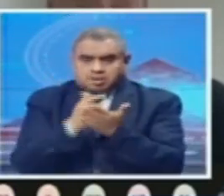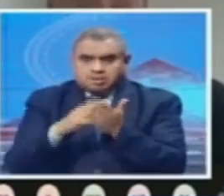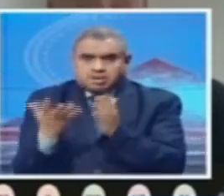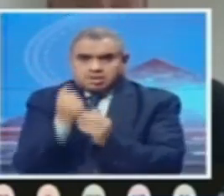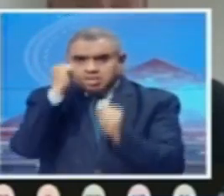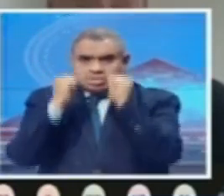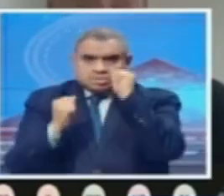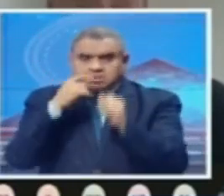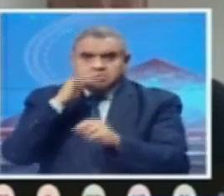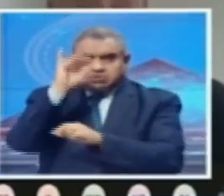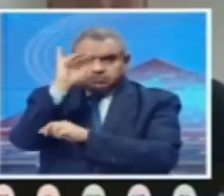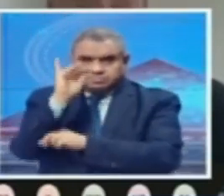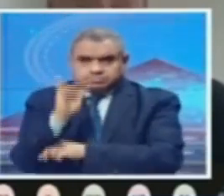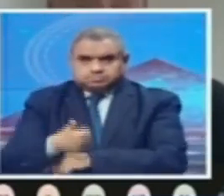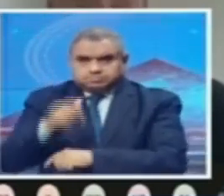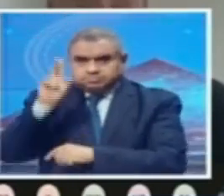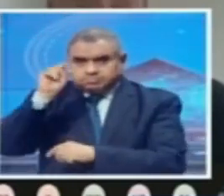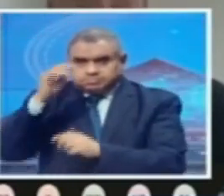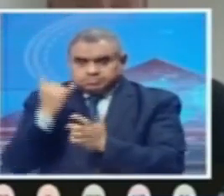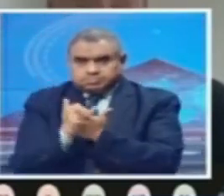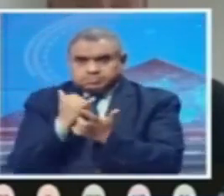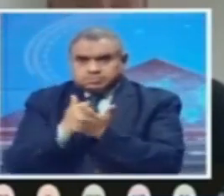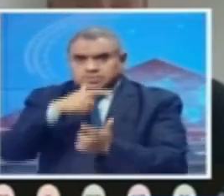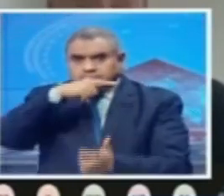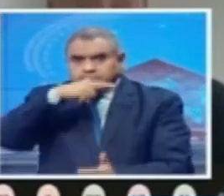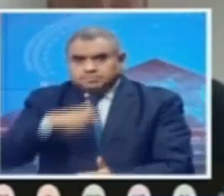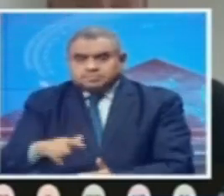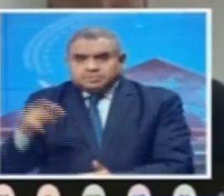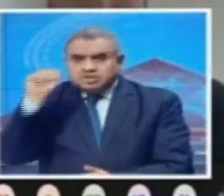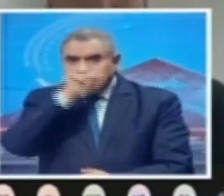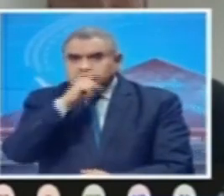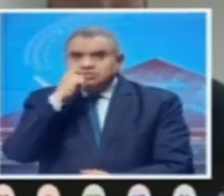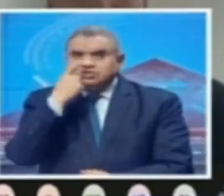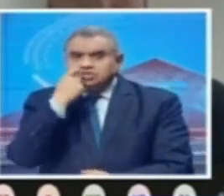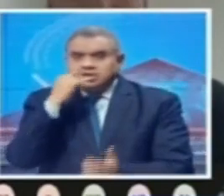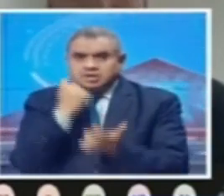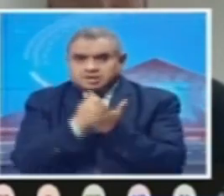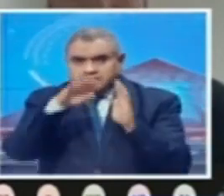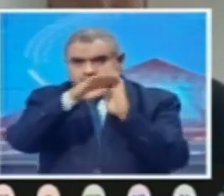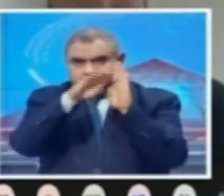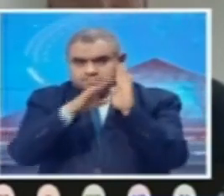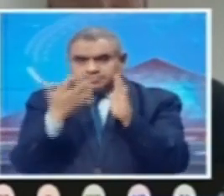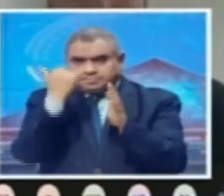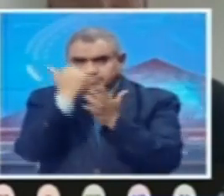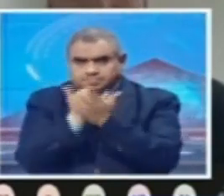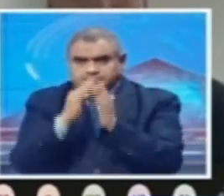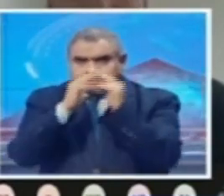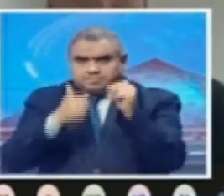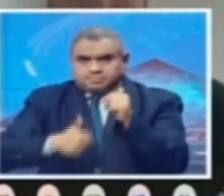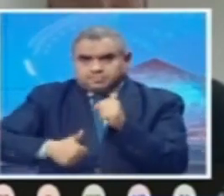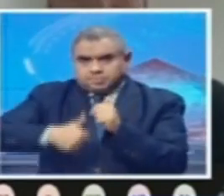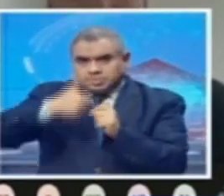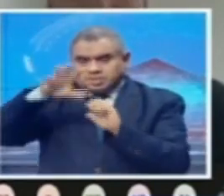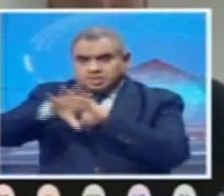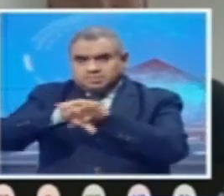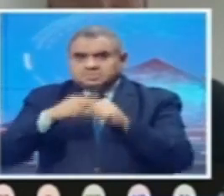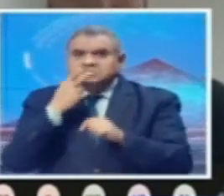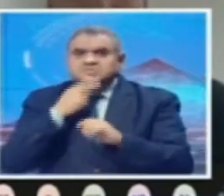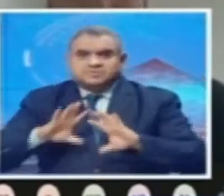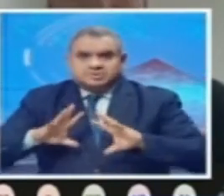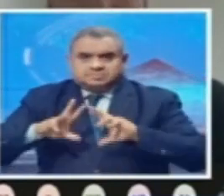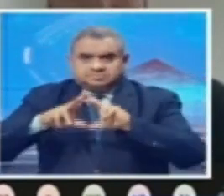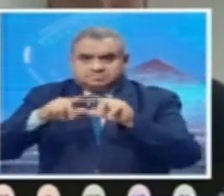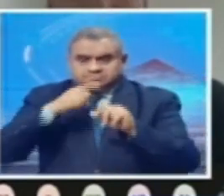الطاقة الذي أنشأته الأمم المتحدة، حيث أشار شاكر إلى الإجراءات التي اتخذتها مصر لخلق بيئة